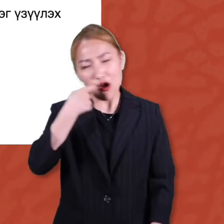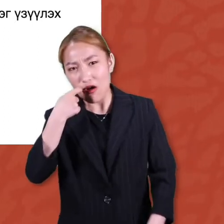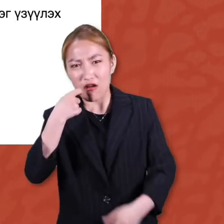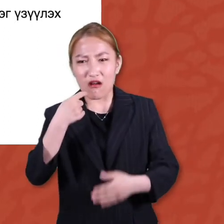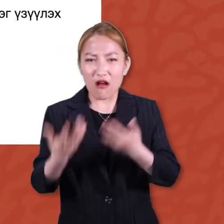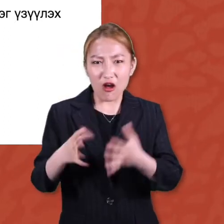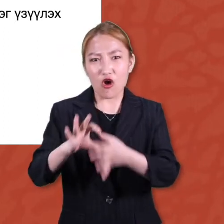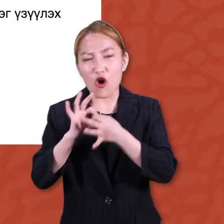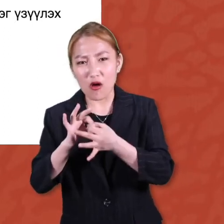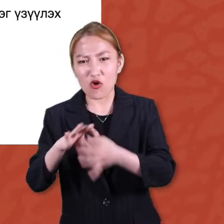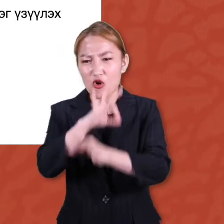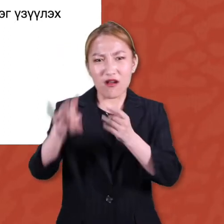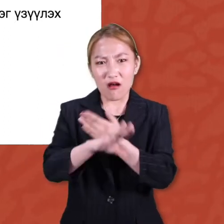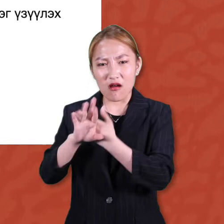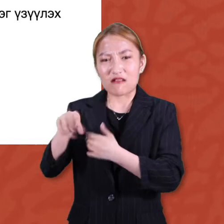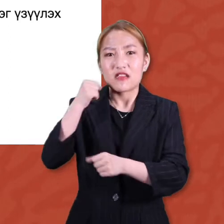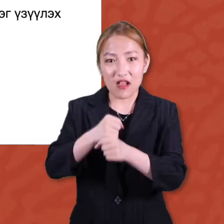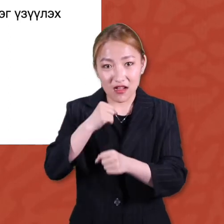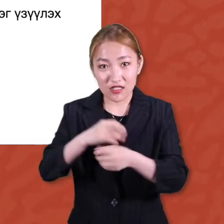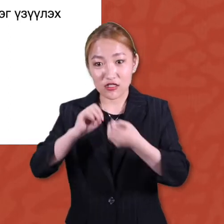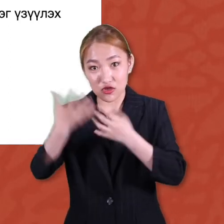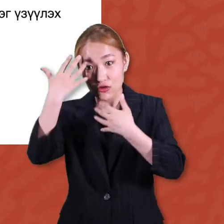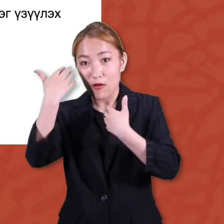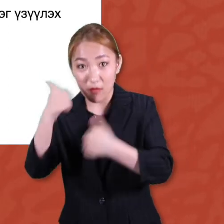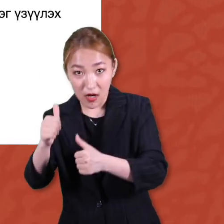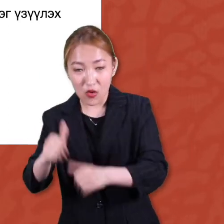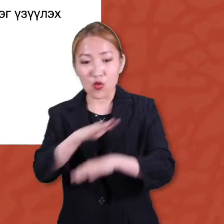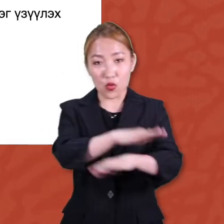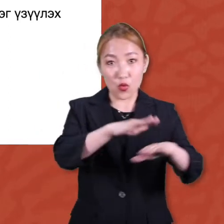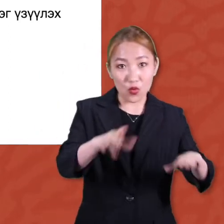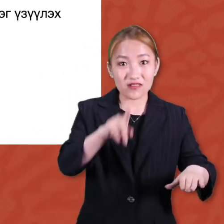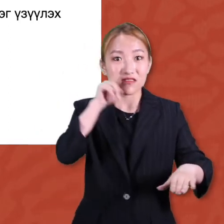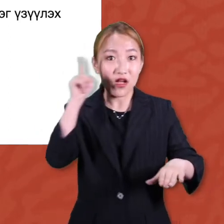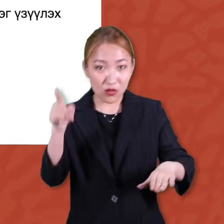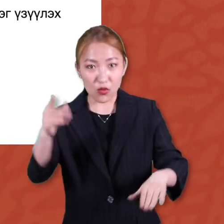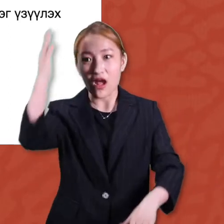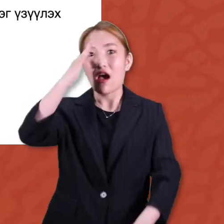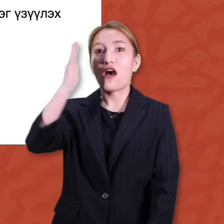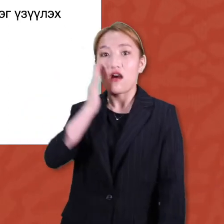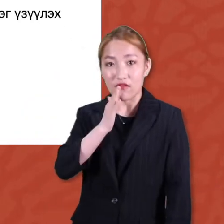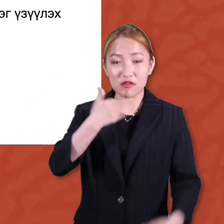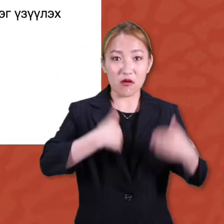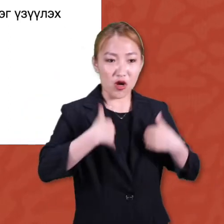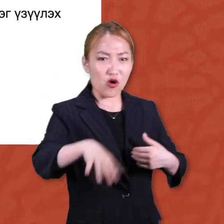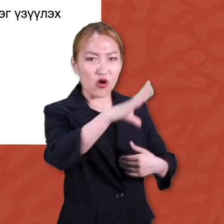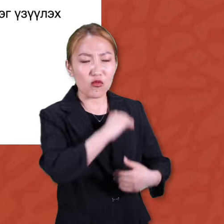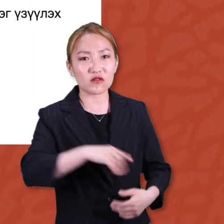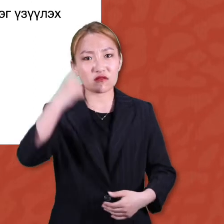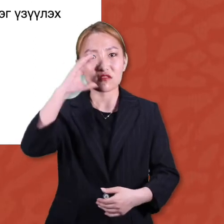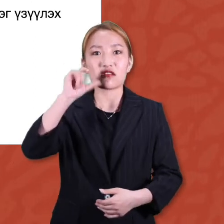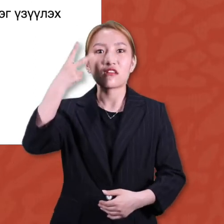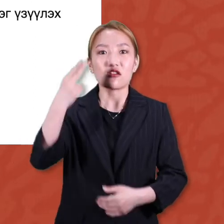асуудлаас үржилэн сэргийлэх үйл ажиллагаа явуулах. Хүүхэд залуучууд эцэгийг багш нарт сэтгэцийн эрүүл мэндийн боловсрол